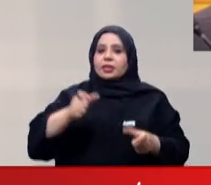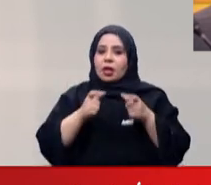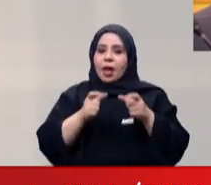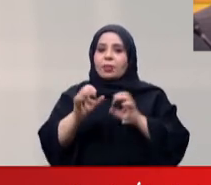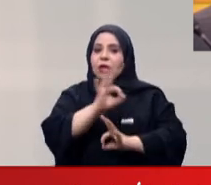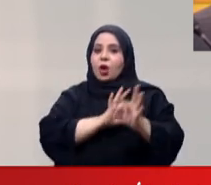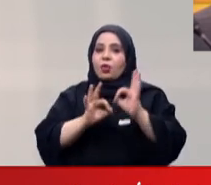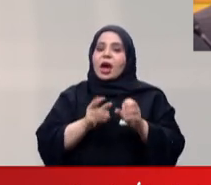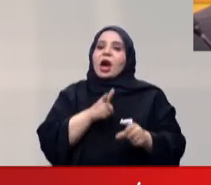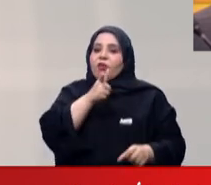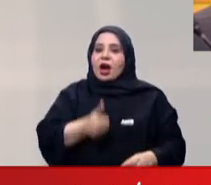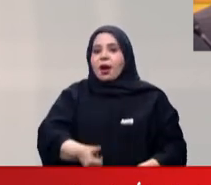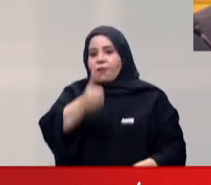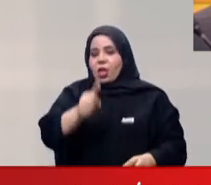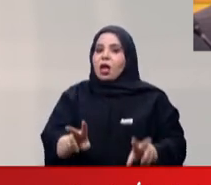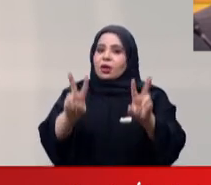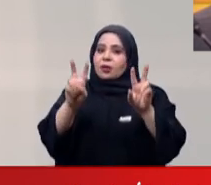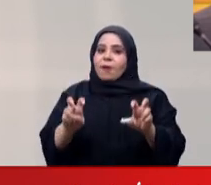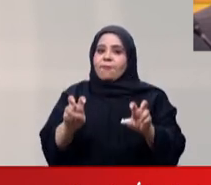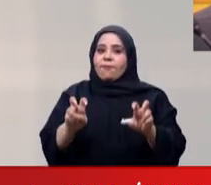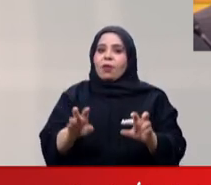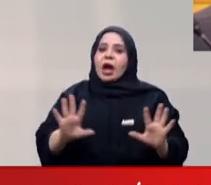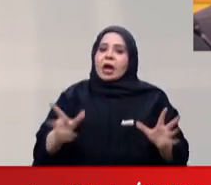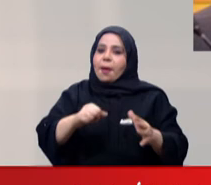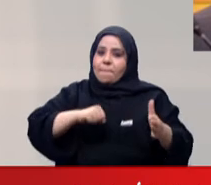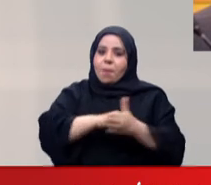النووي وتجنبا لمنع أي حادث